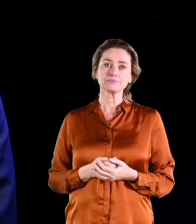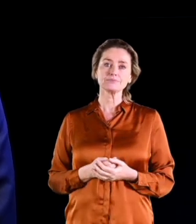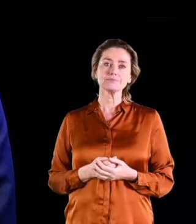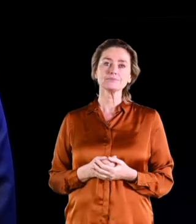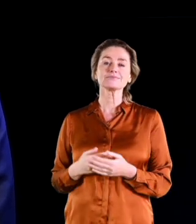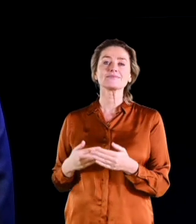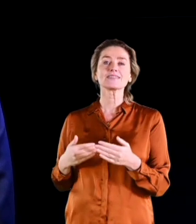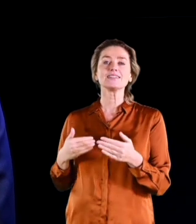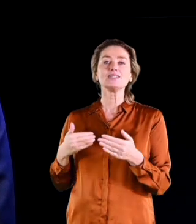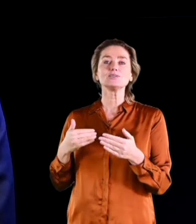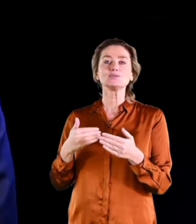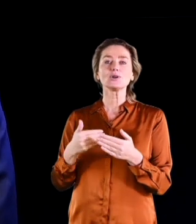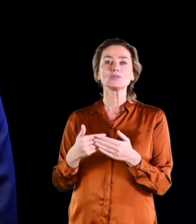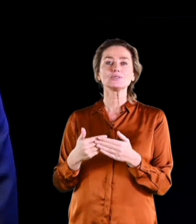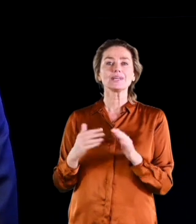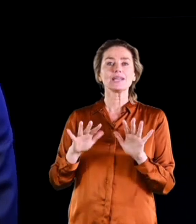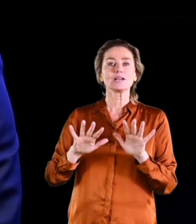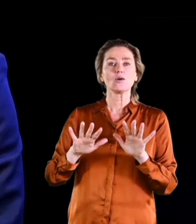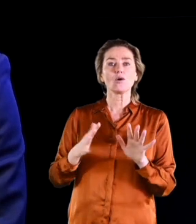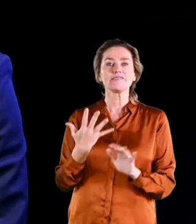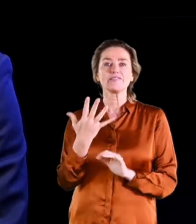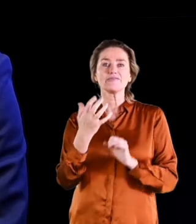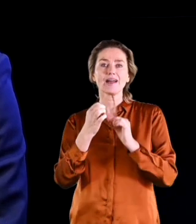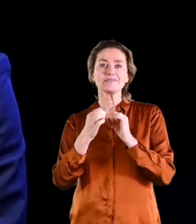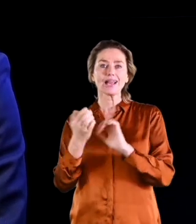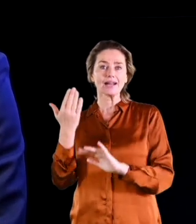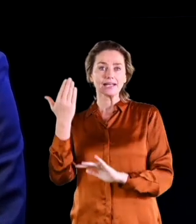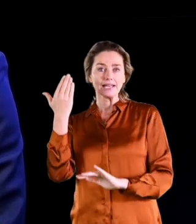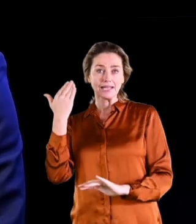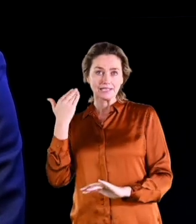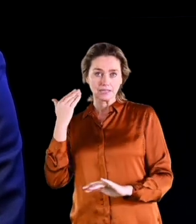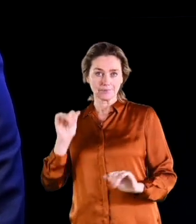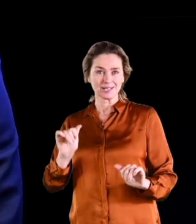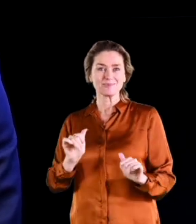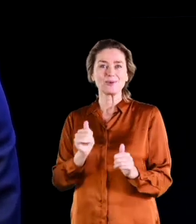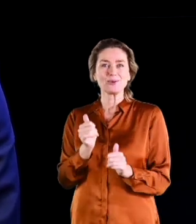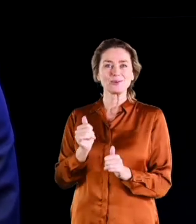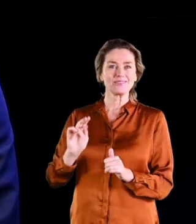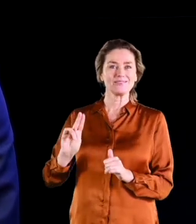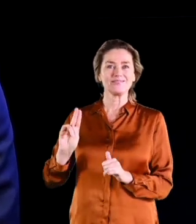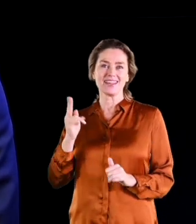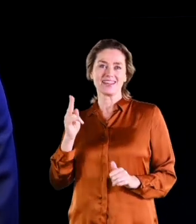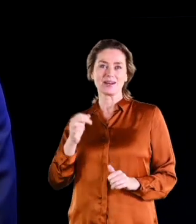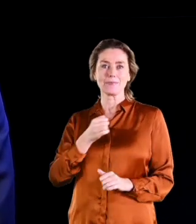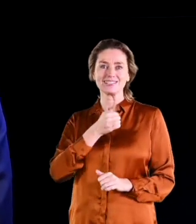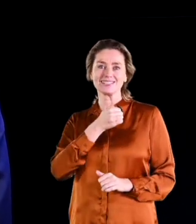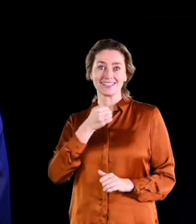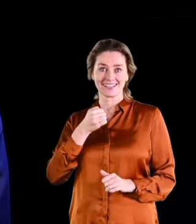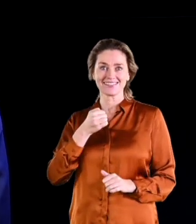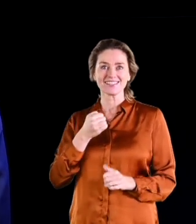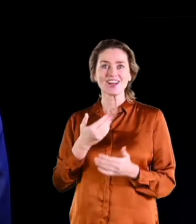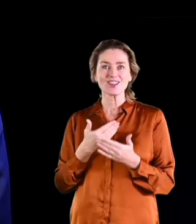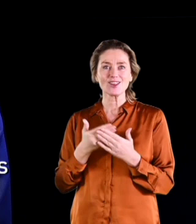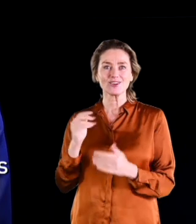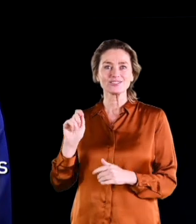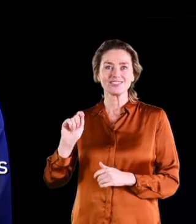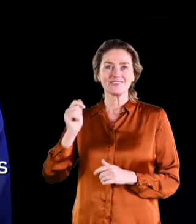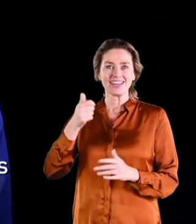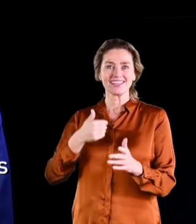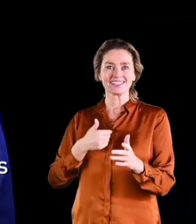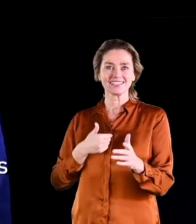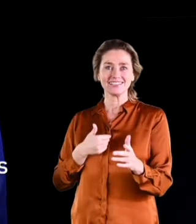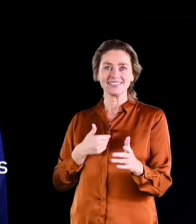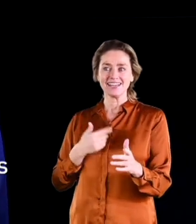Tot ik een jaar of 5 geleden weer ben beginnen met zingen. Ja, het lukte weer. Ik kreeg